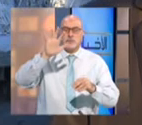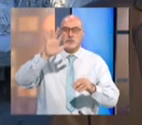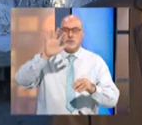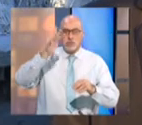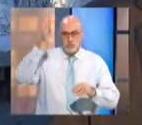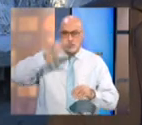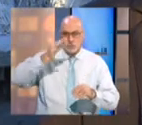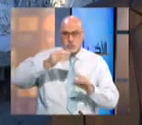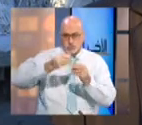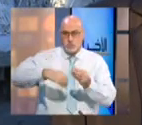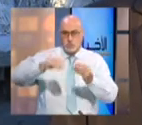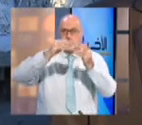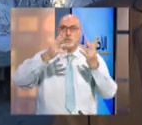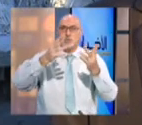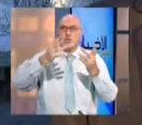24.5% بالنسبة